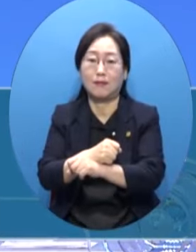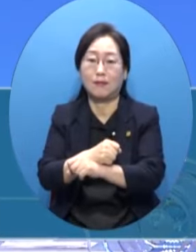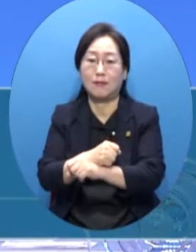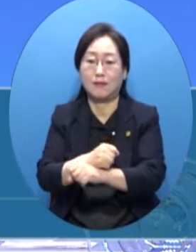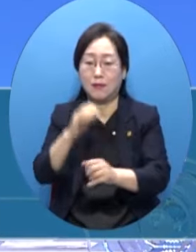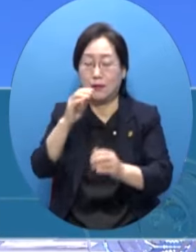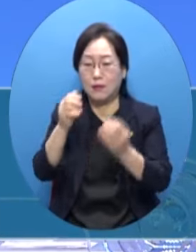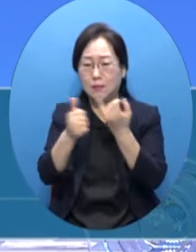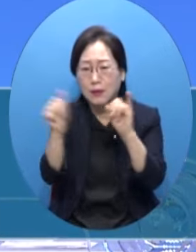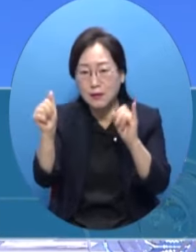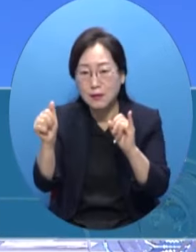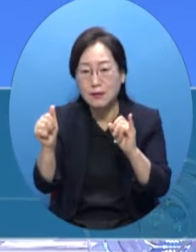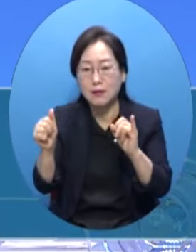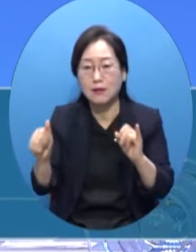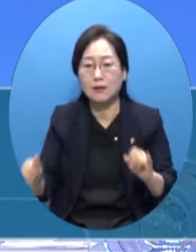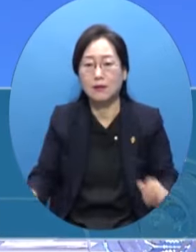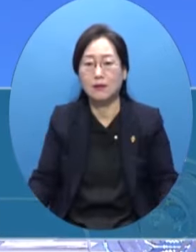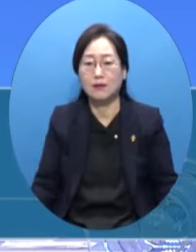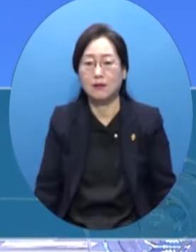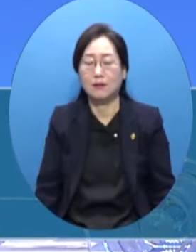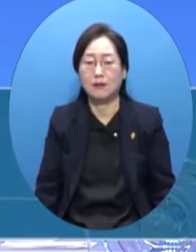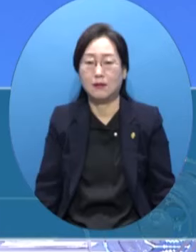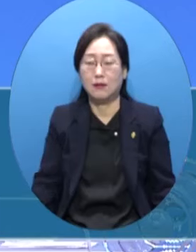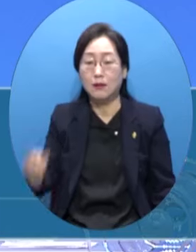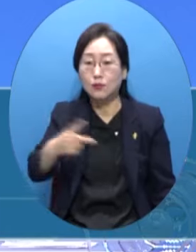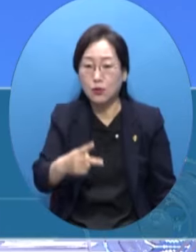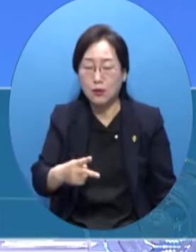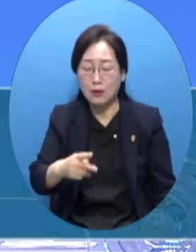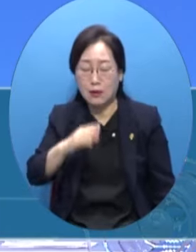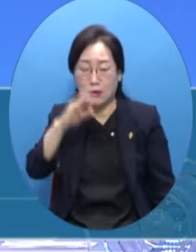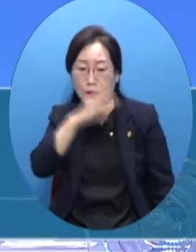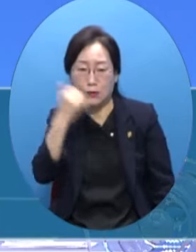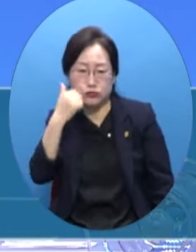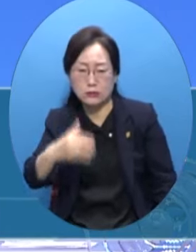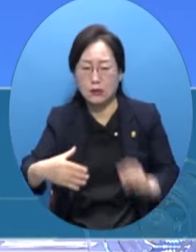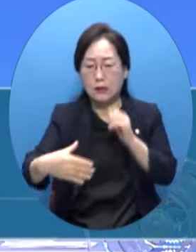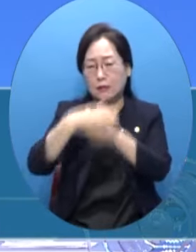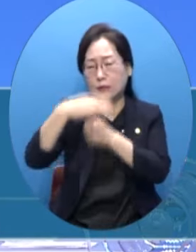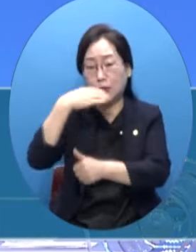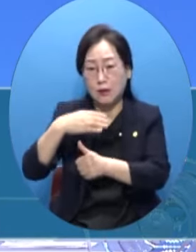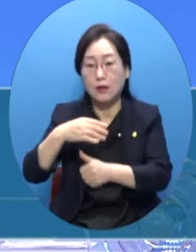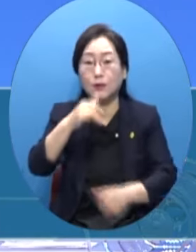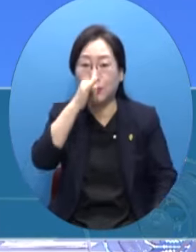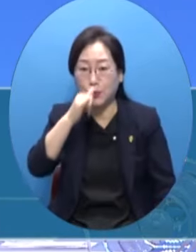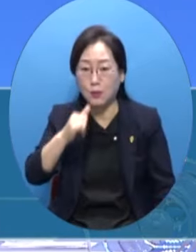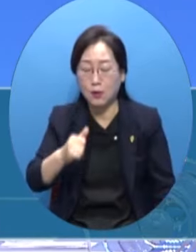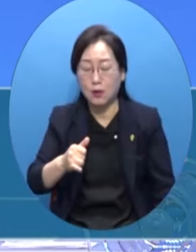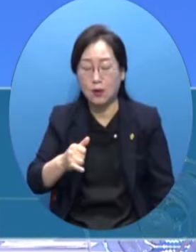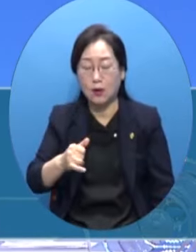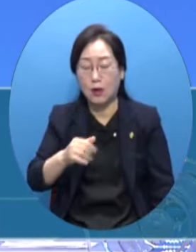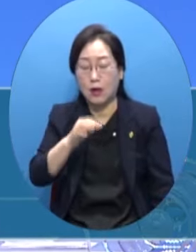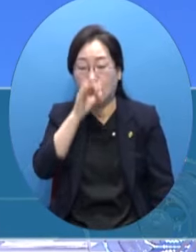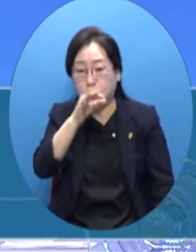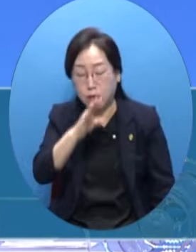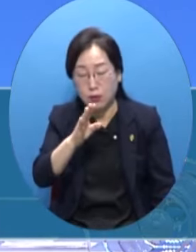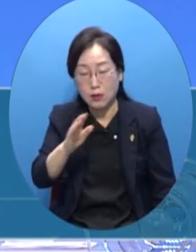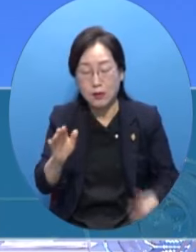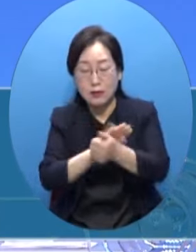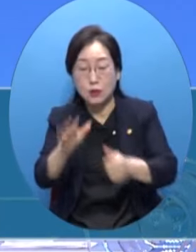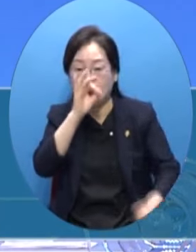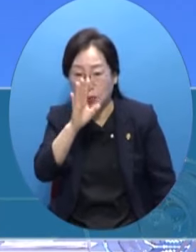가정 파탄이 일어나기도 하고 악한 무리가 공격해오기도 하고 세상의학이 치료 못하는 불치의 병에 걸릴 수도